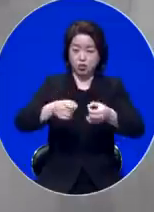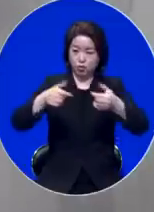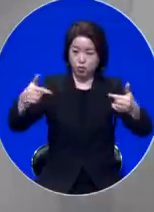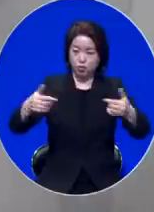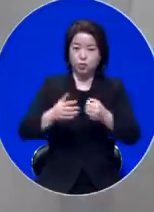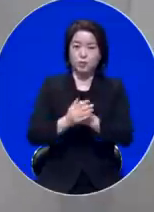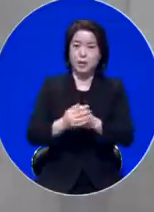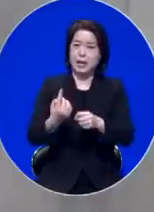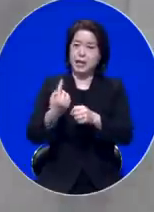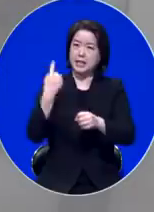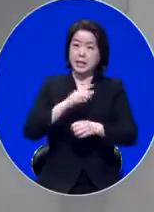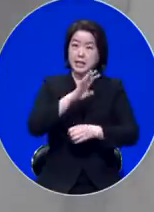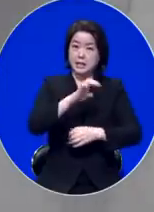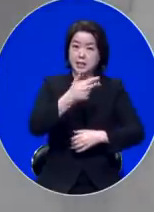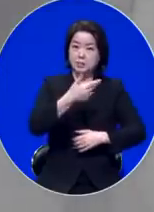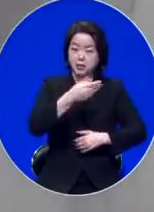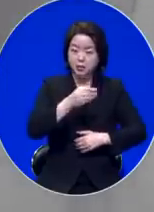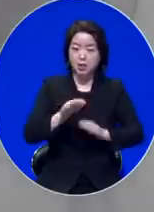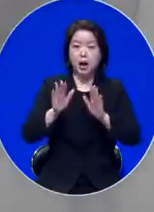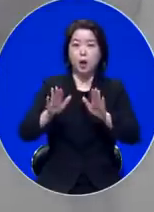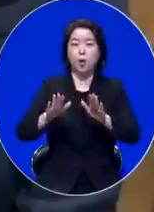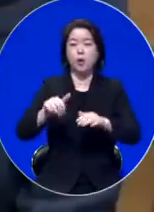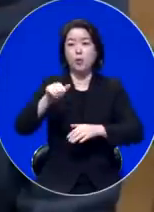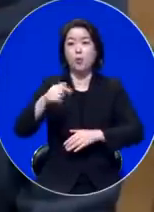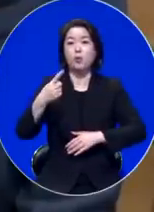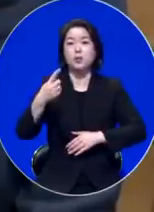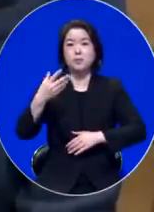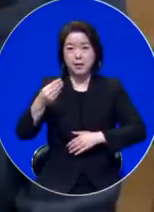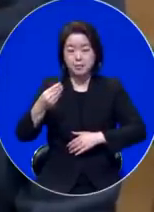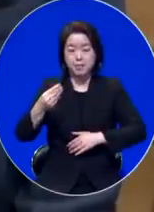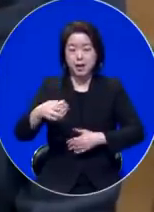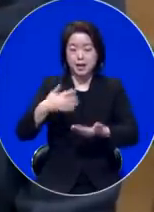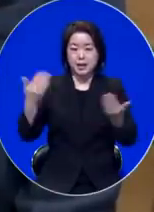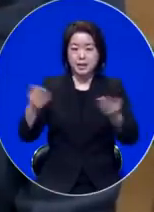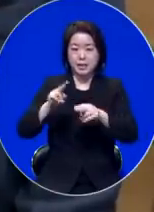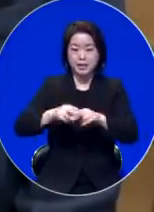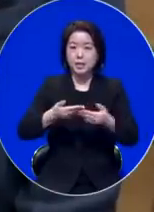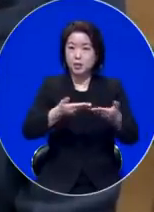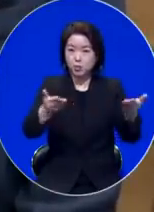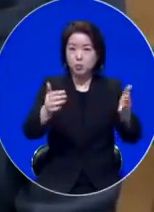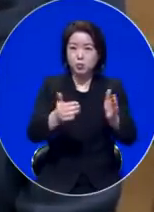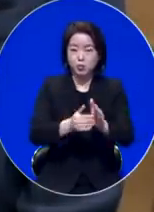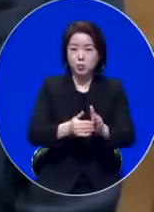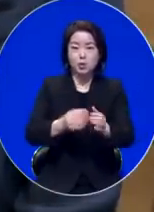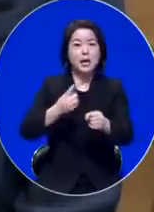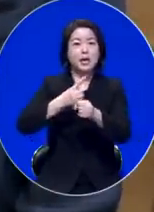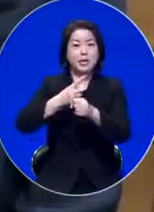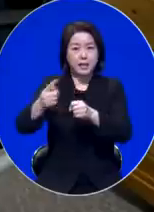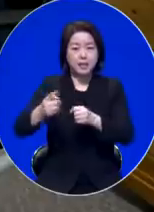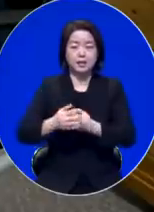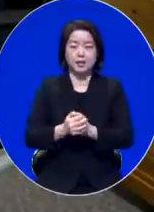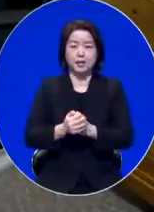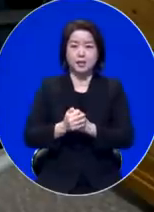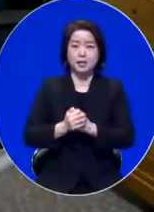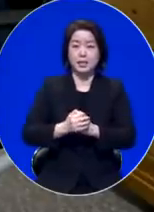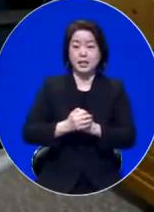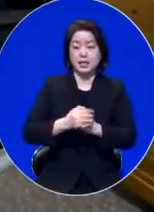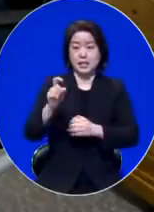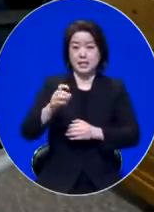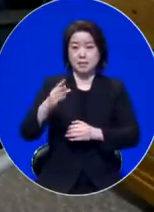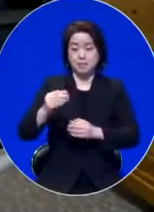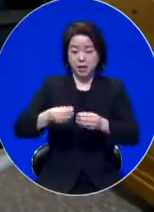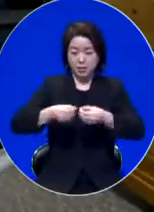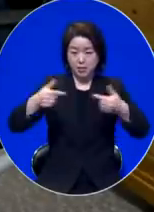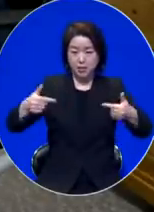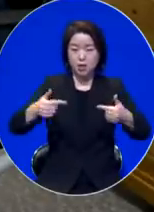지난해 470,000 그러면 금년에는 51만 개 일자리를 지금 제공했던 으 내년에는 10만개 들려서